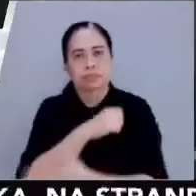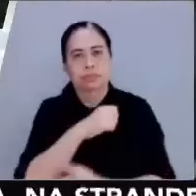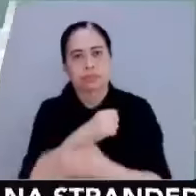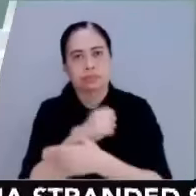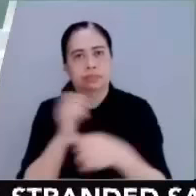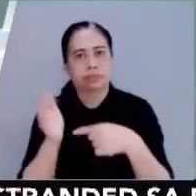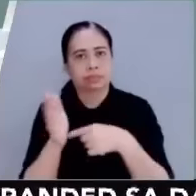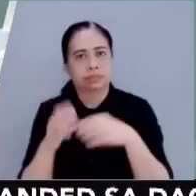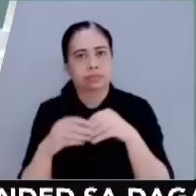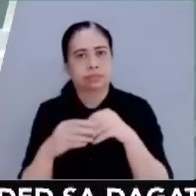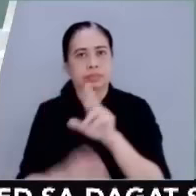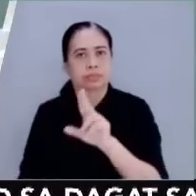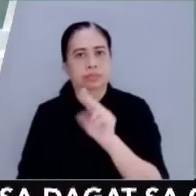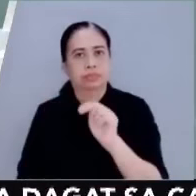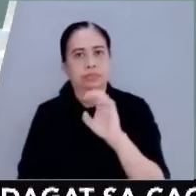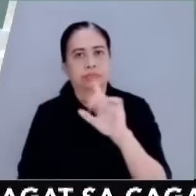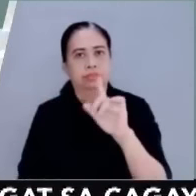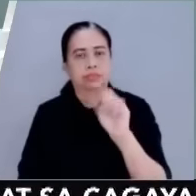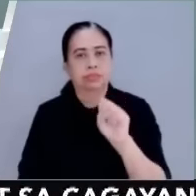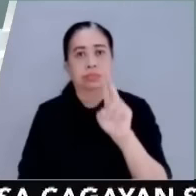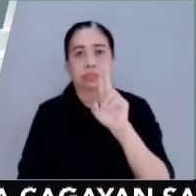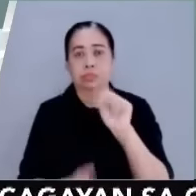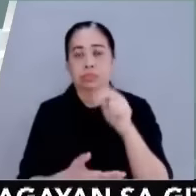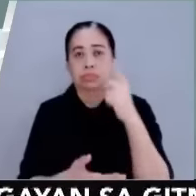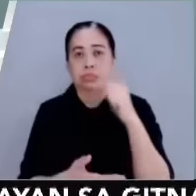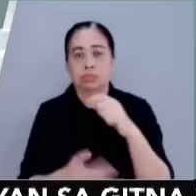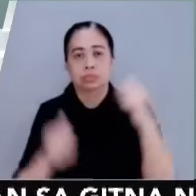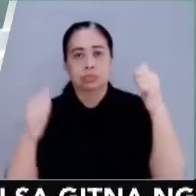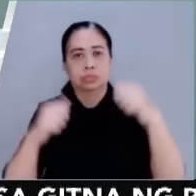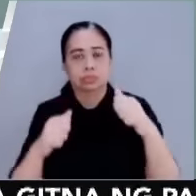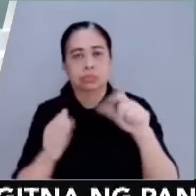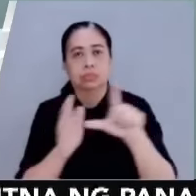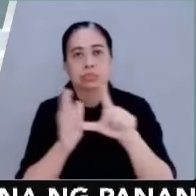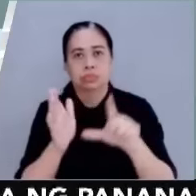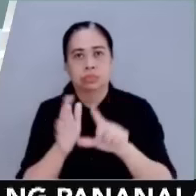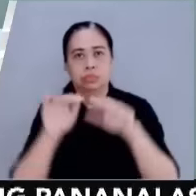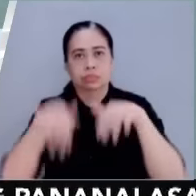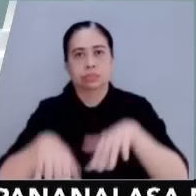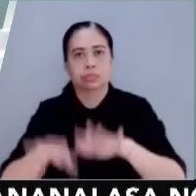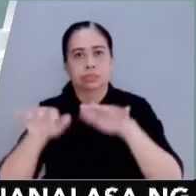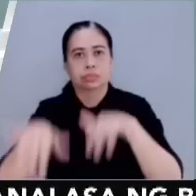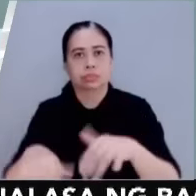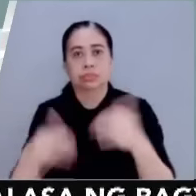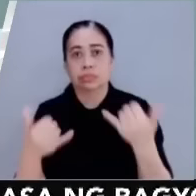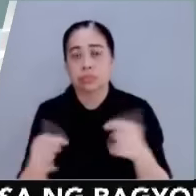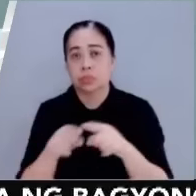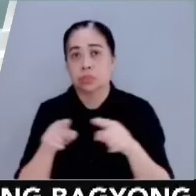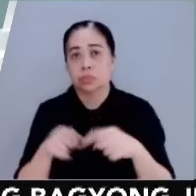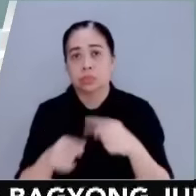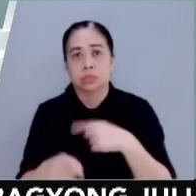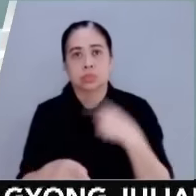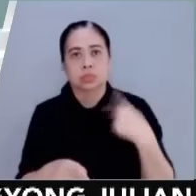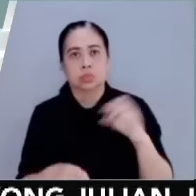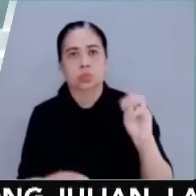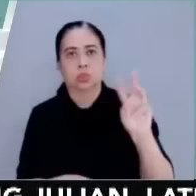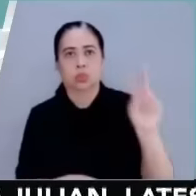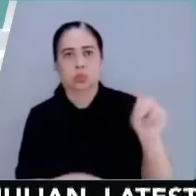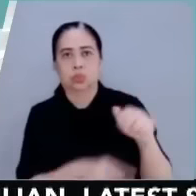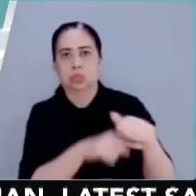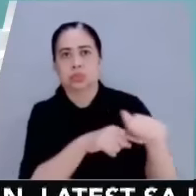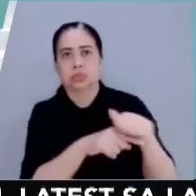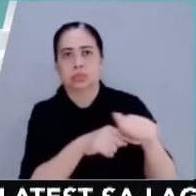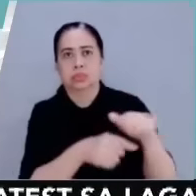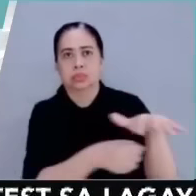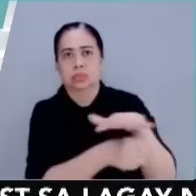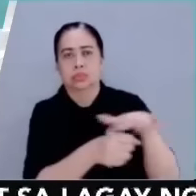sa UNCLOS o United Nations Convention on the Law of the Sea. Ngayong araw rin, nagkaroon ang China ng sarili nilang drill sa disputed area